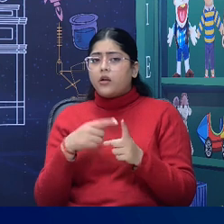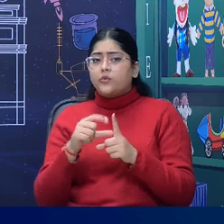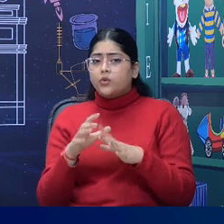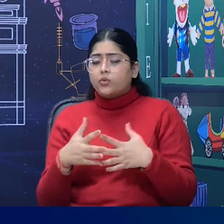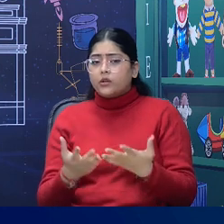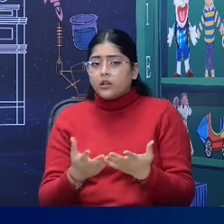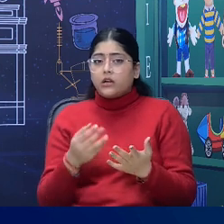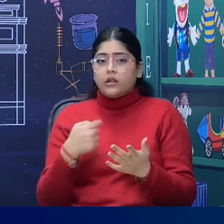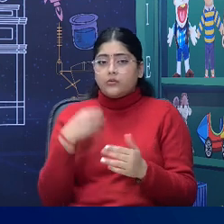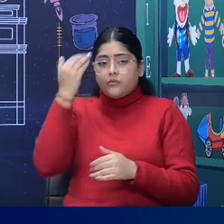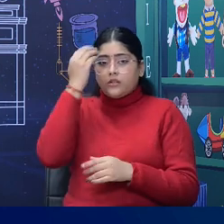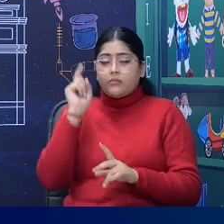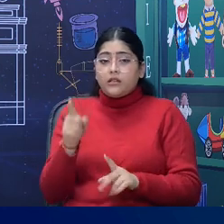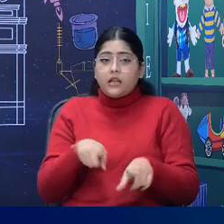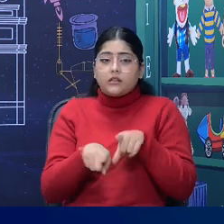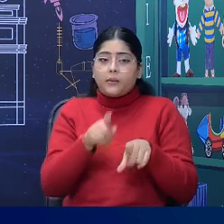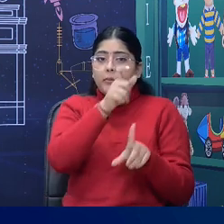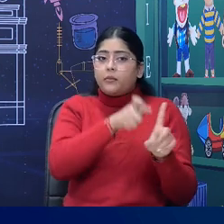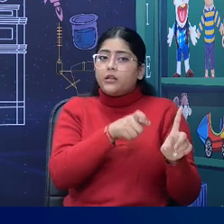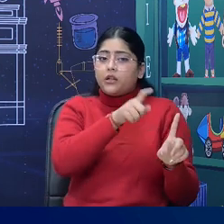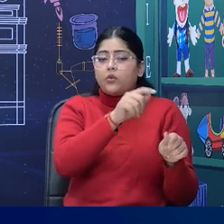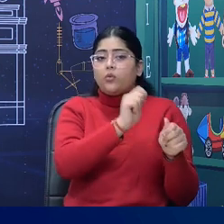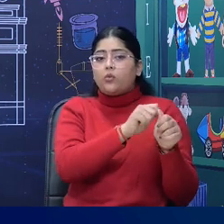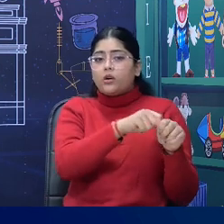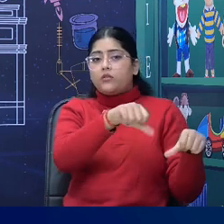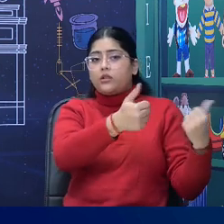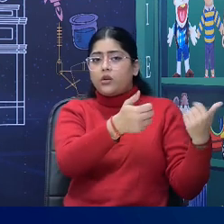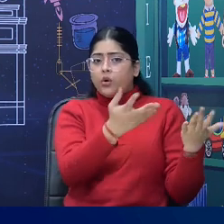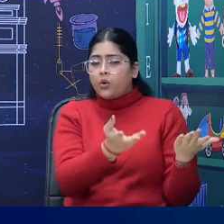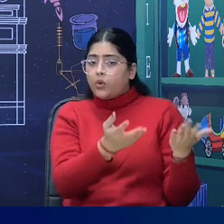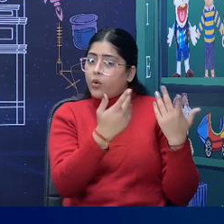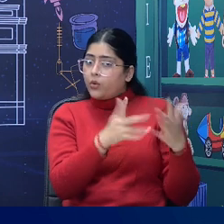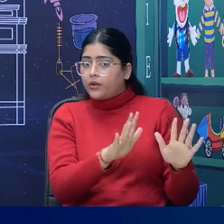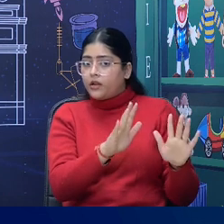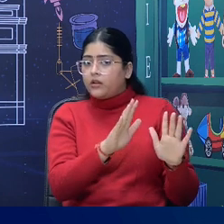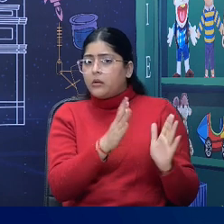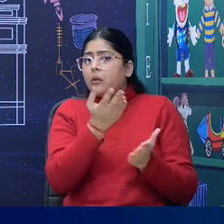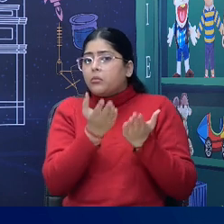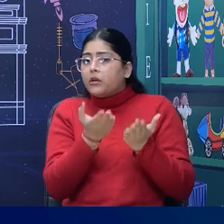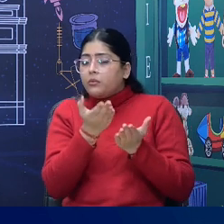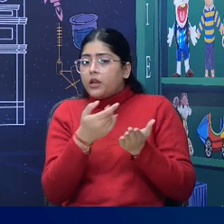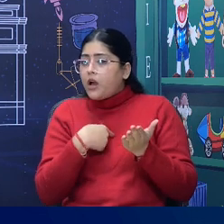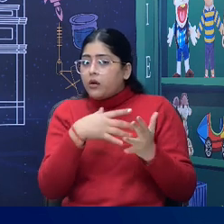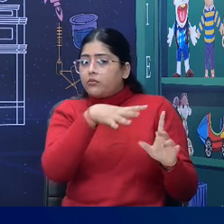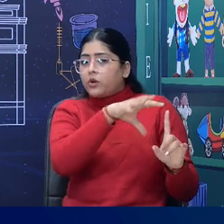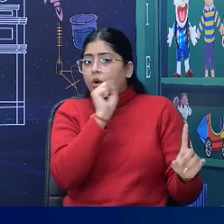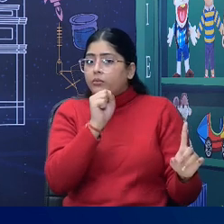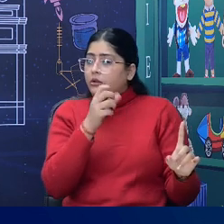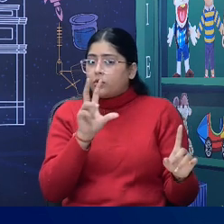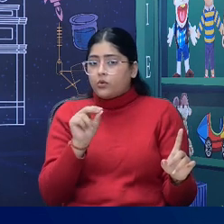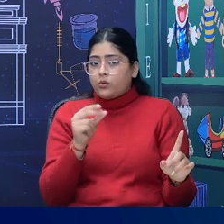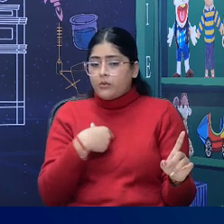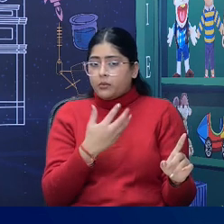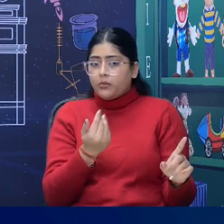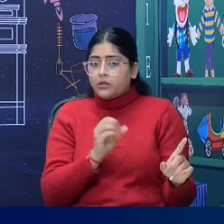सफल हुआ है तो उसमें आप भी हो सकते हैं अब अगर यह यह करता कि टॉर्च बेचने का धंधा और करता और ऐसी कोई टॉर्च बना ले जि कनी बना